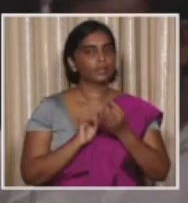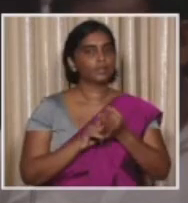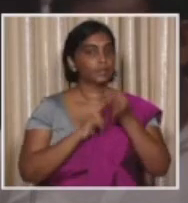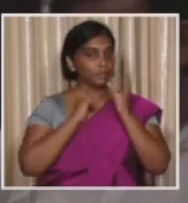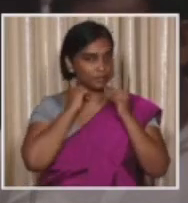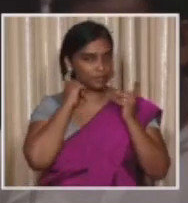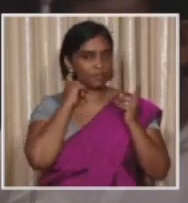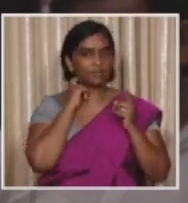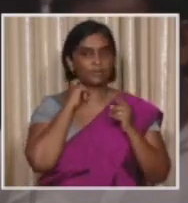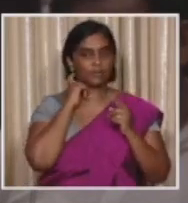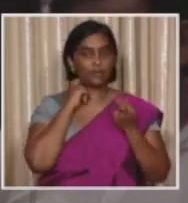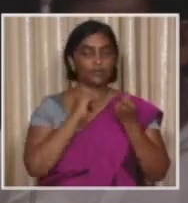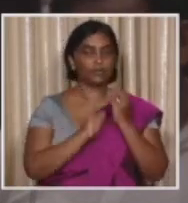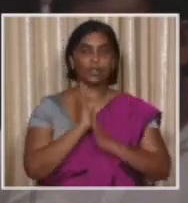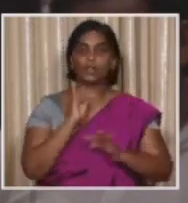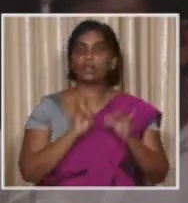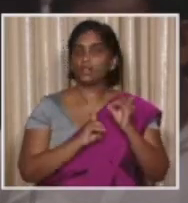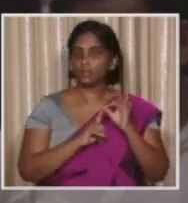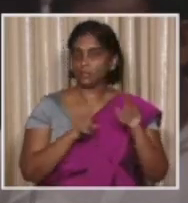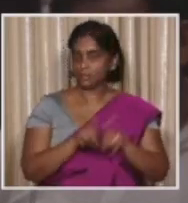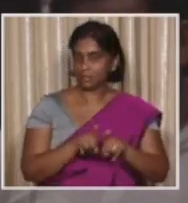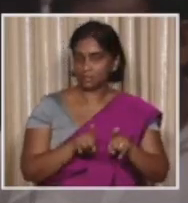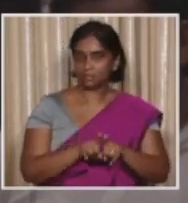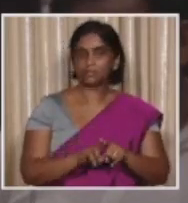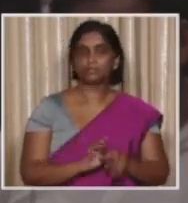ജനാധിപത്യമ മുതൽ അമാത്യപര വശേൻ